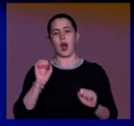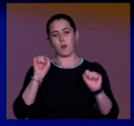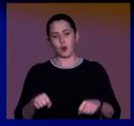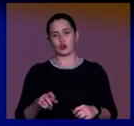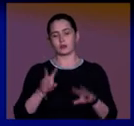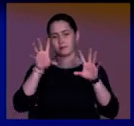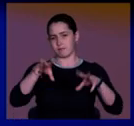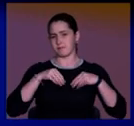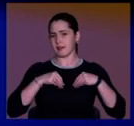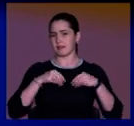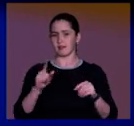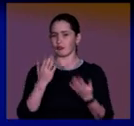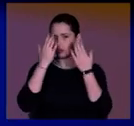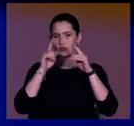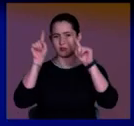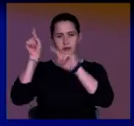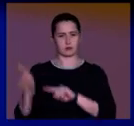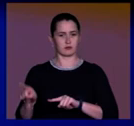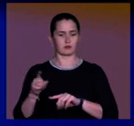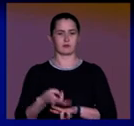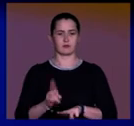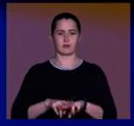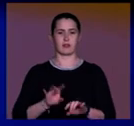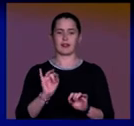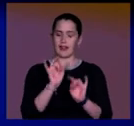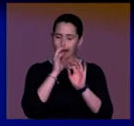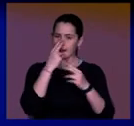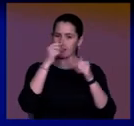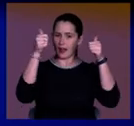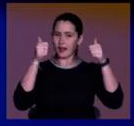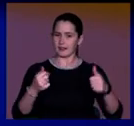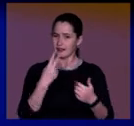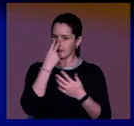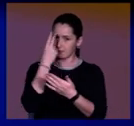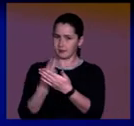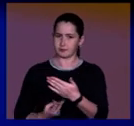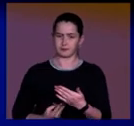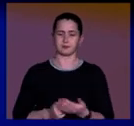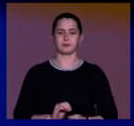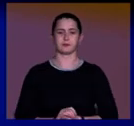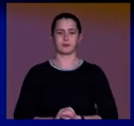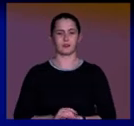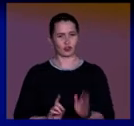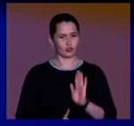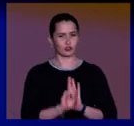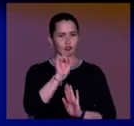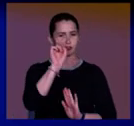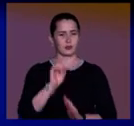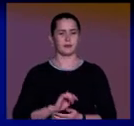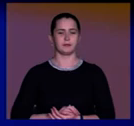можете читать вместе со мной и рассматривать картинки начинаем